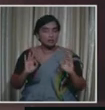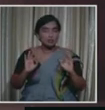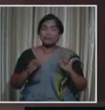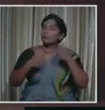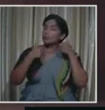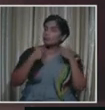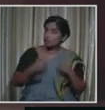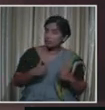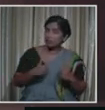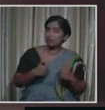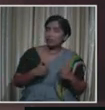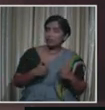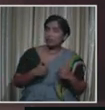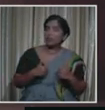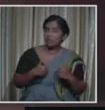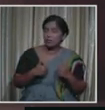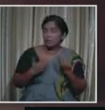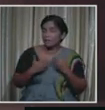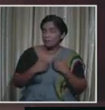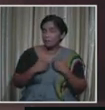vadat. Vadat api ta